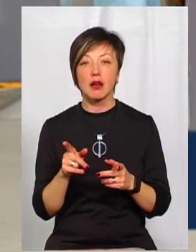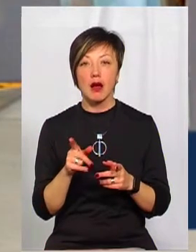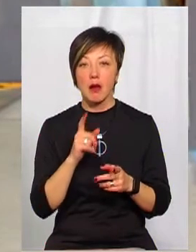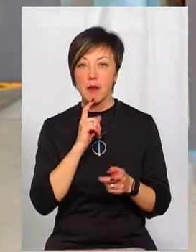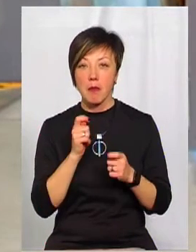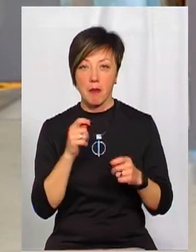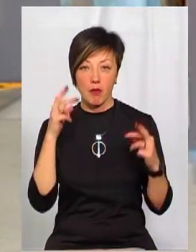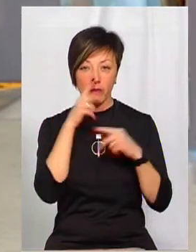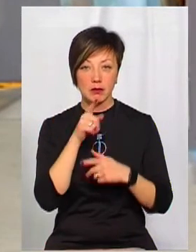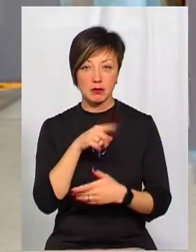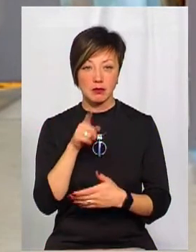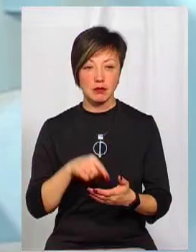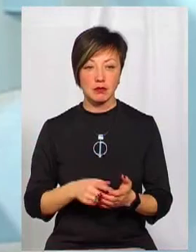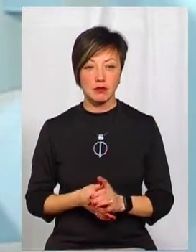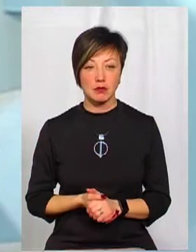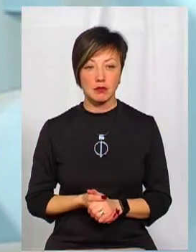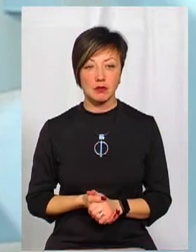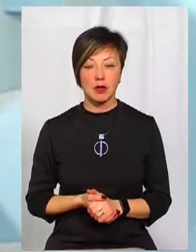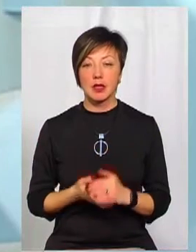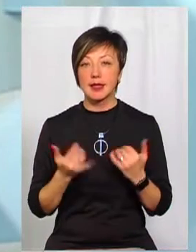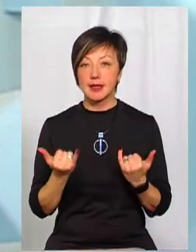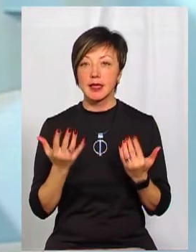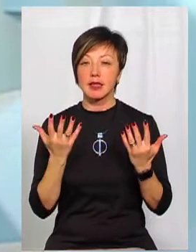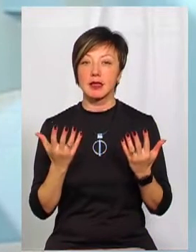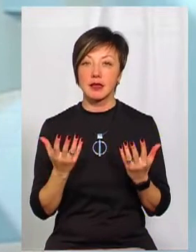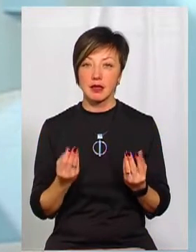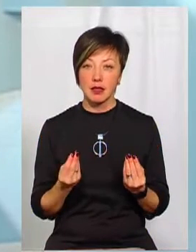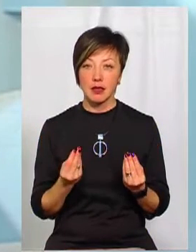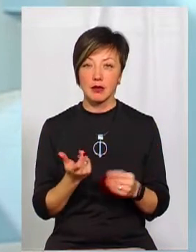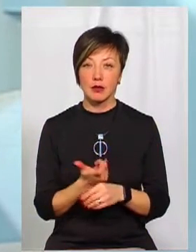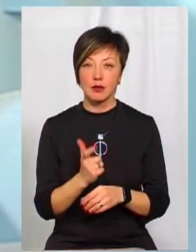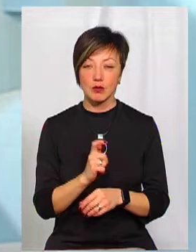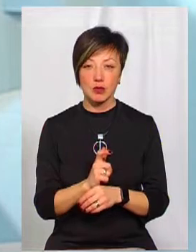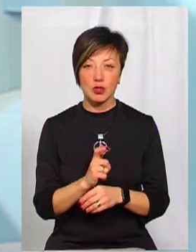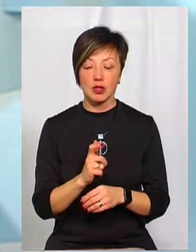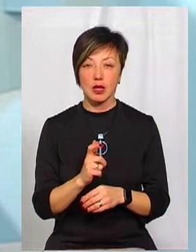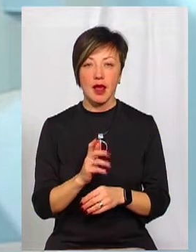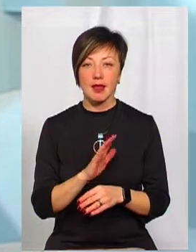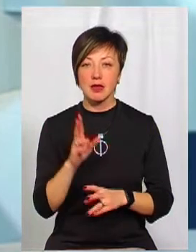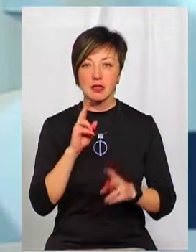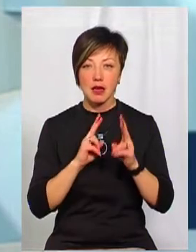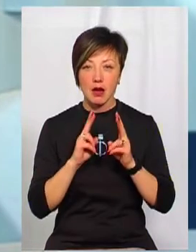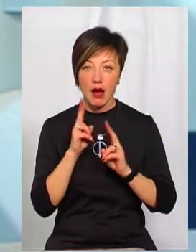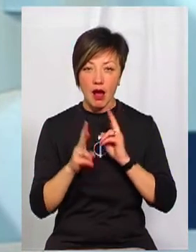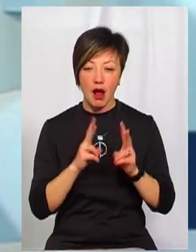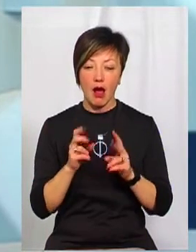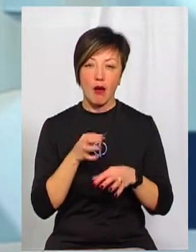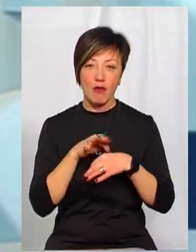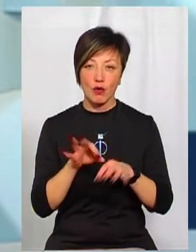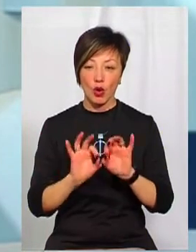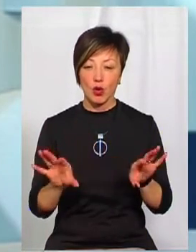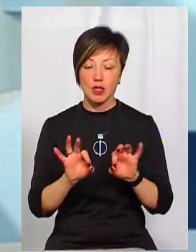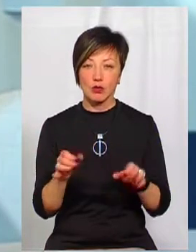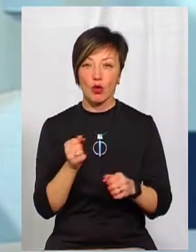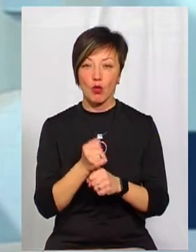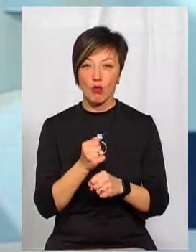помилок? На даний момент все більше приходиться не стільки скарг, скільки проводити роз'яснювальну роботу